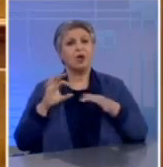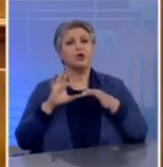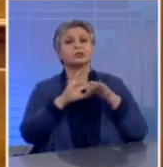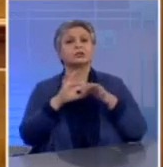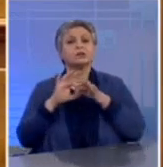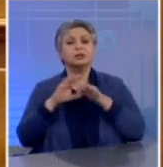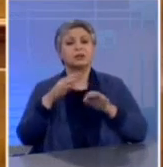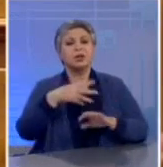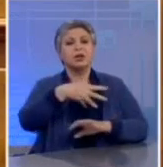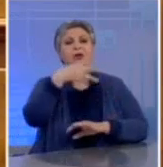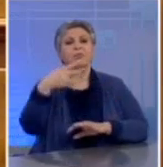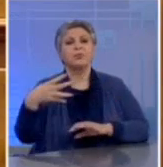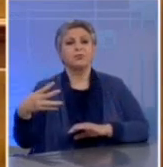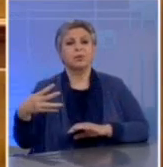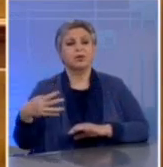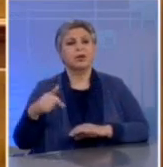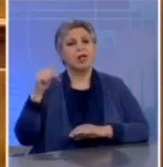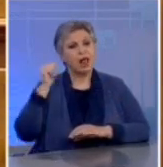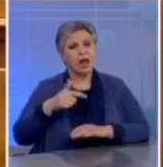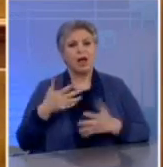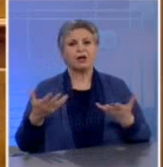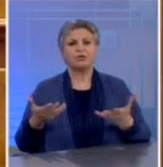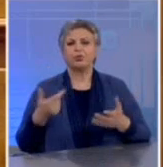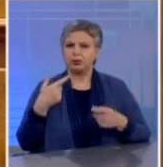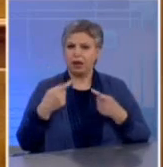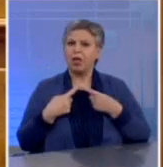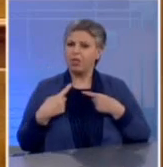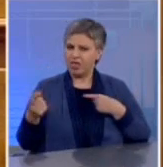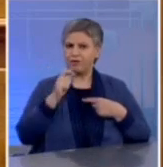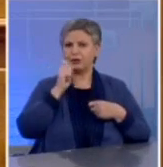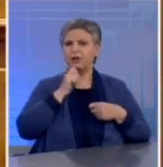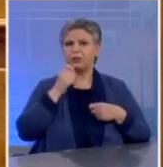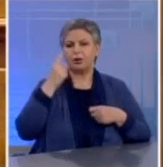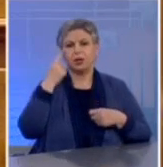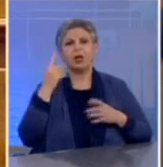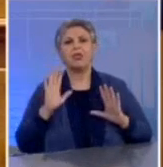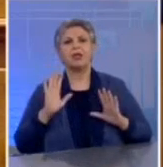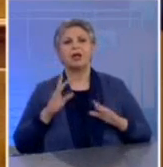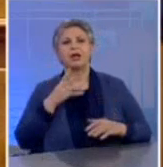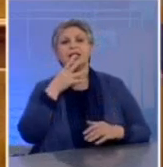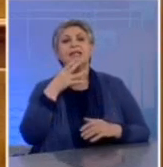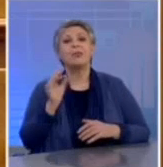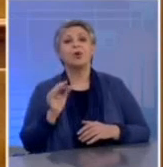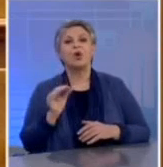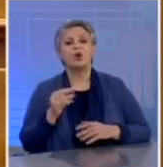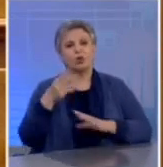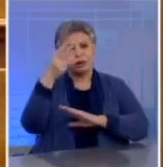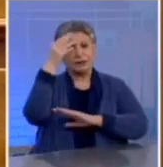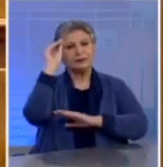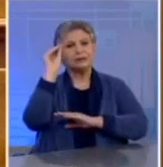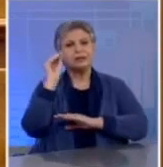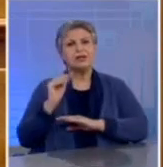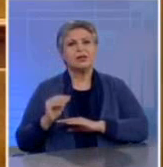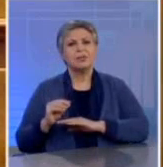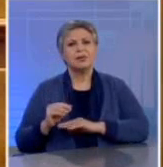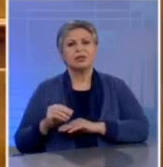ΣΥΡΙΖΑ, με τον βεβαίως βρισκόμαστε διαφορετικούς πολιτικούς χώρους. Αλλά ξέρετε γιατί? Διότι ο Αλέξης ο Τσίπρας δεν πήρε